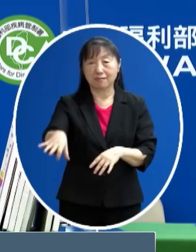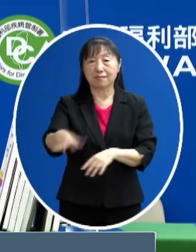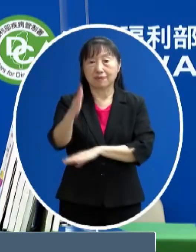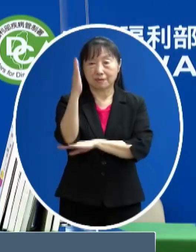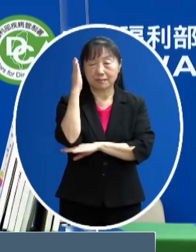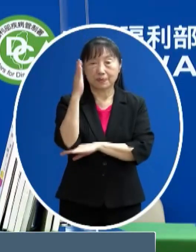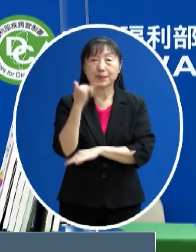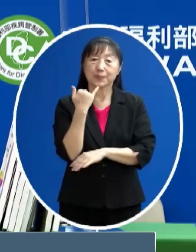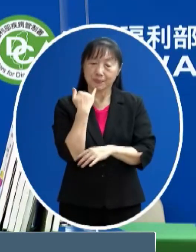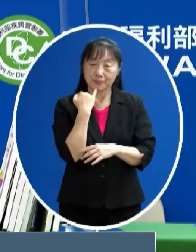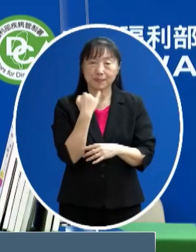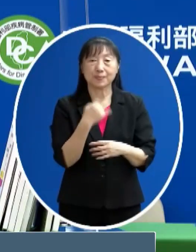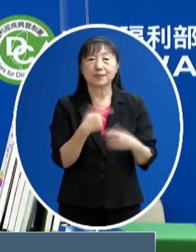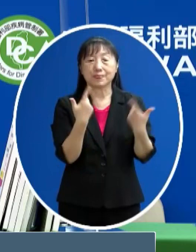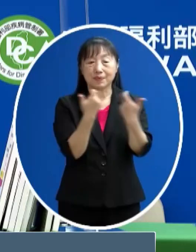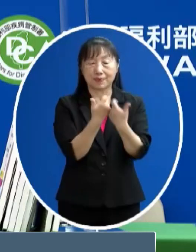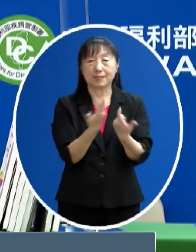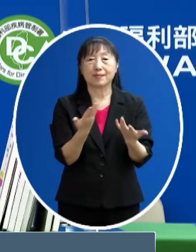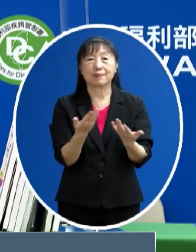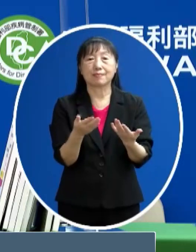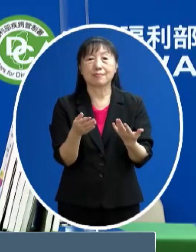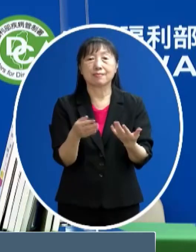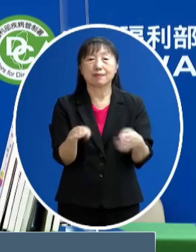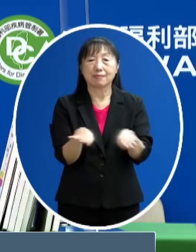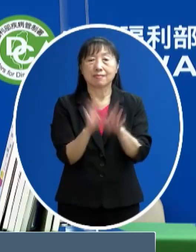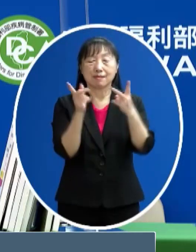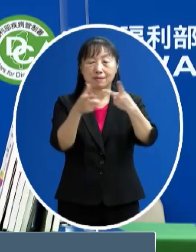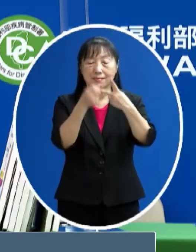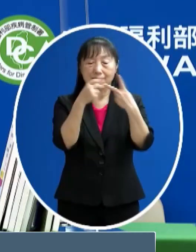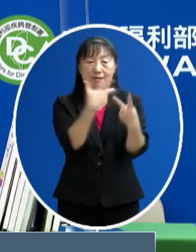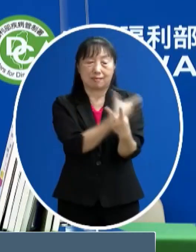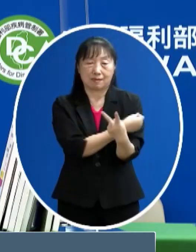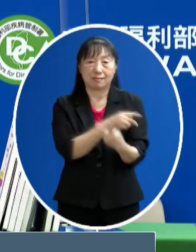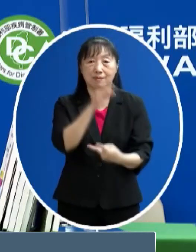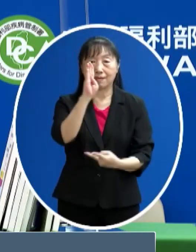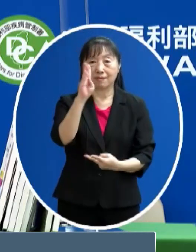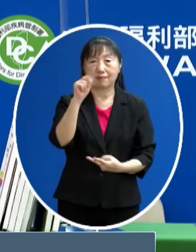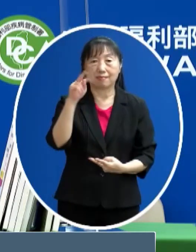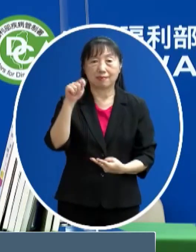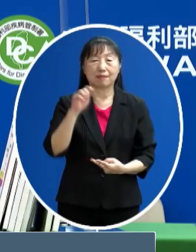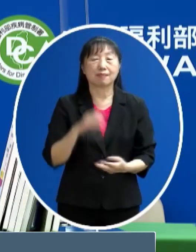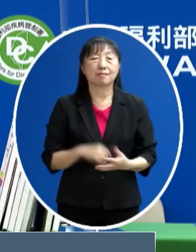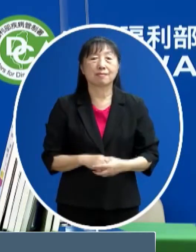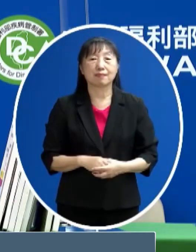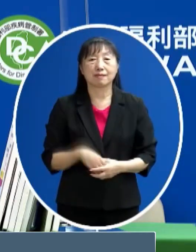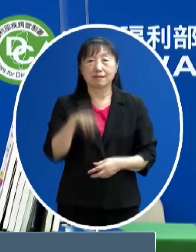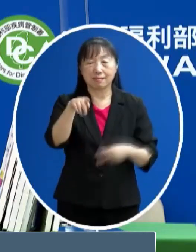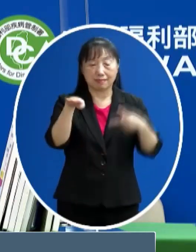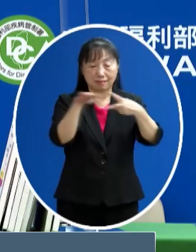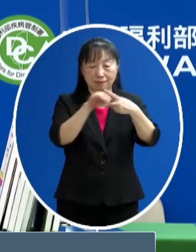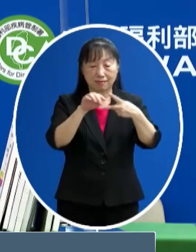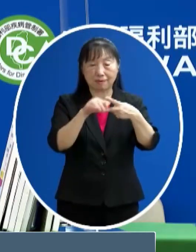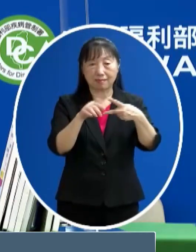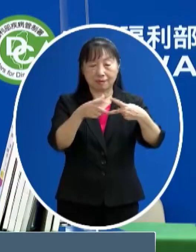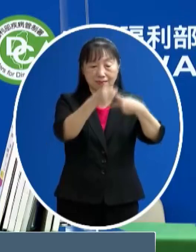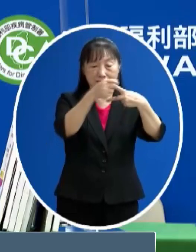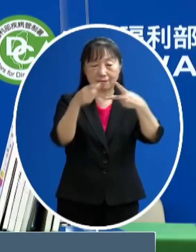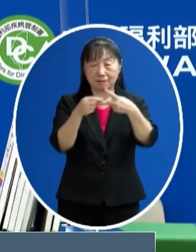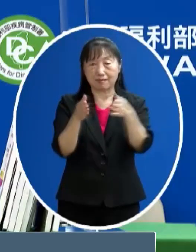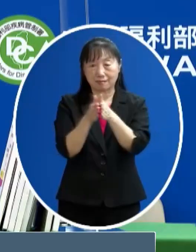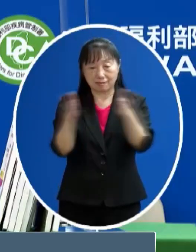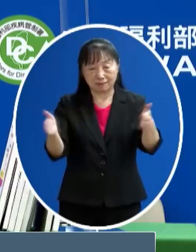个来逐步开打这个第二剂的儿童 BNT 的疫苗。那这个间隔是要跟第一剂间